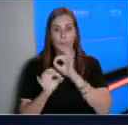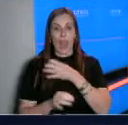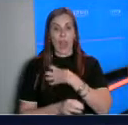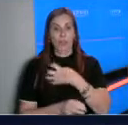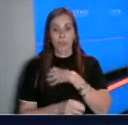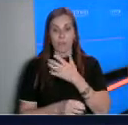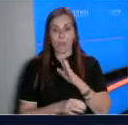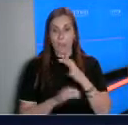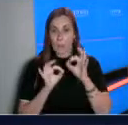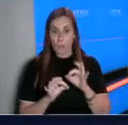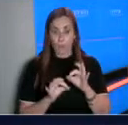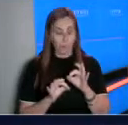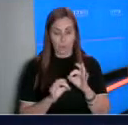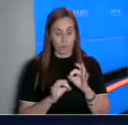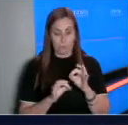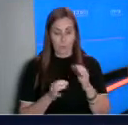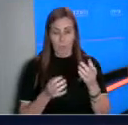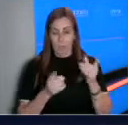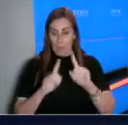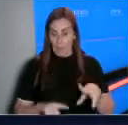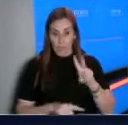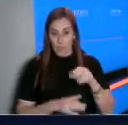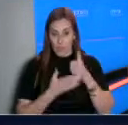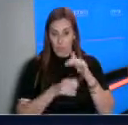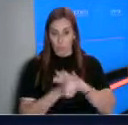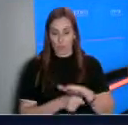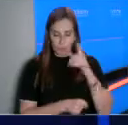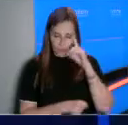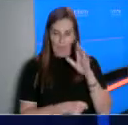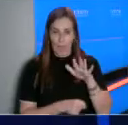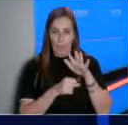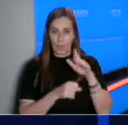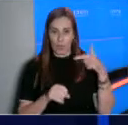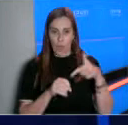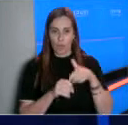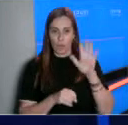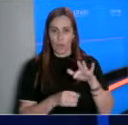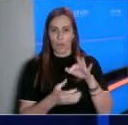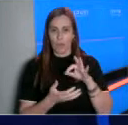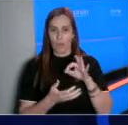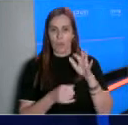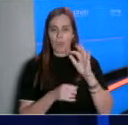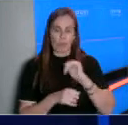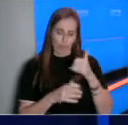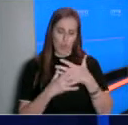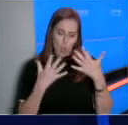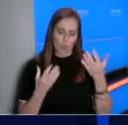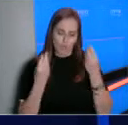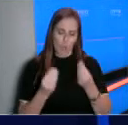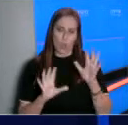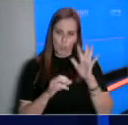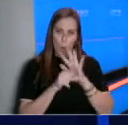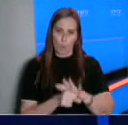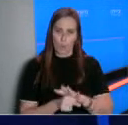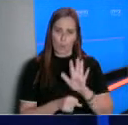ההון. כמה בדיוק את תאגיד הגז, את מונופול הגז, אני לא... אני מעריך שלהתחת תשובה יש את משרדי הלוביסטים הגדולים. כנראה את הטובים ואת ה...